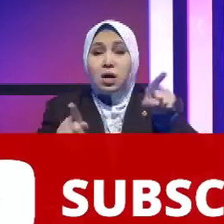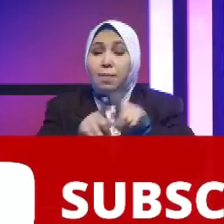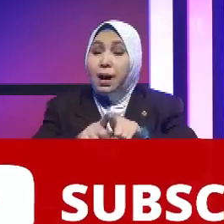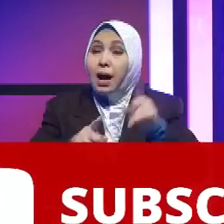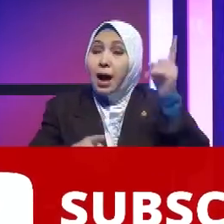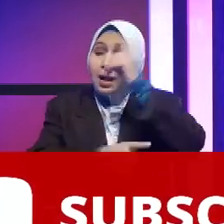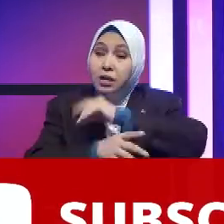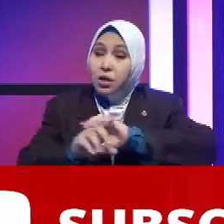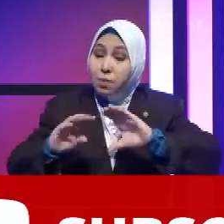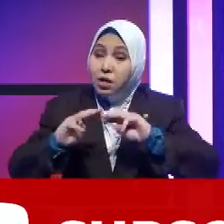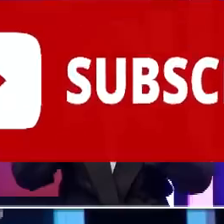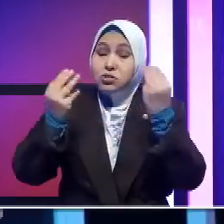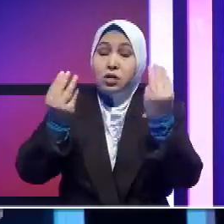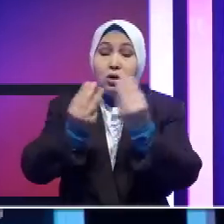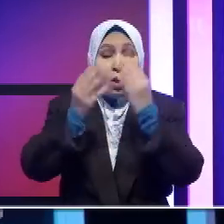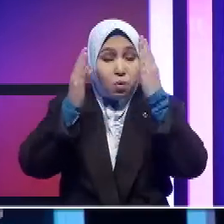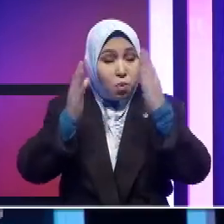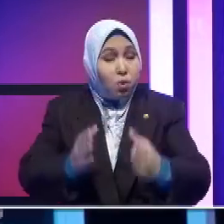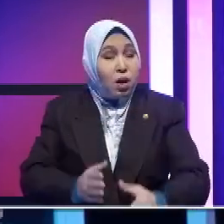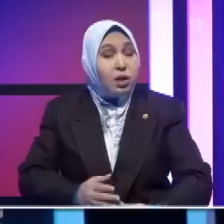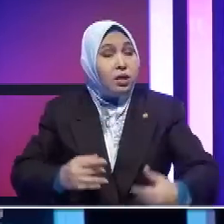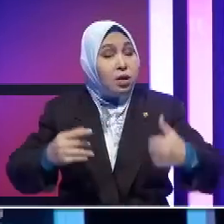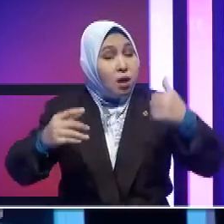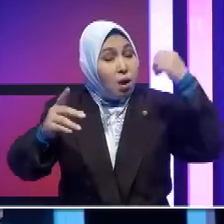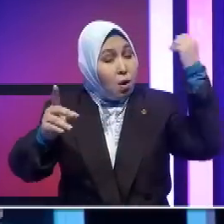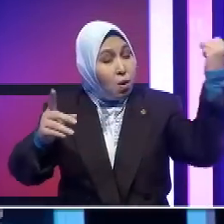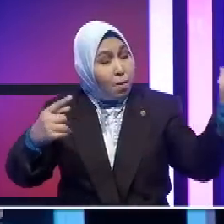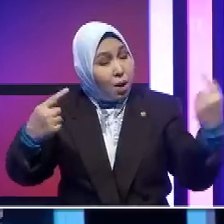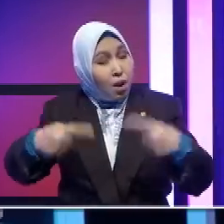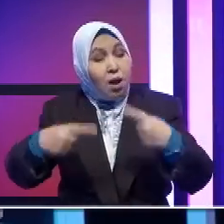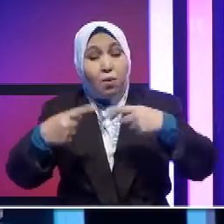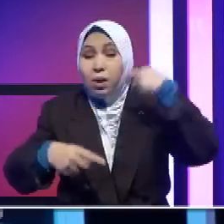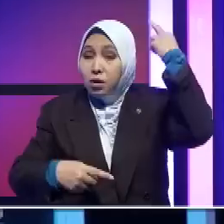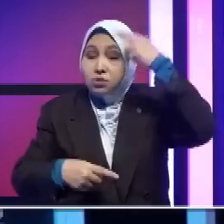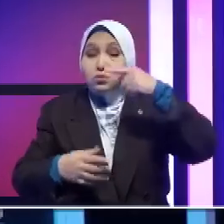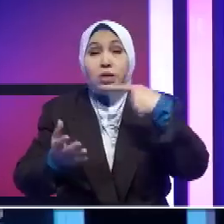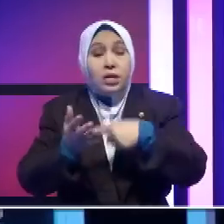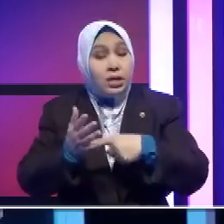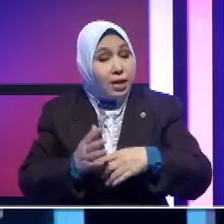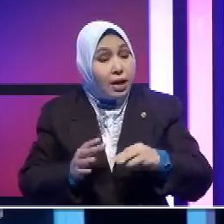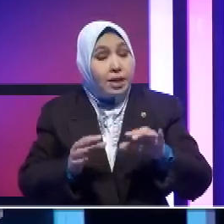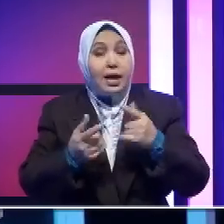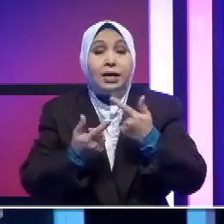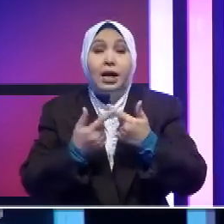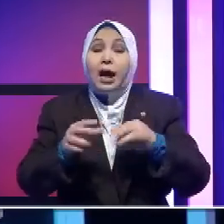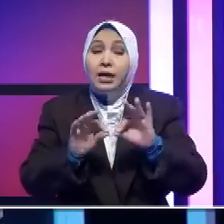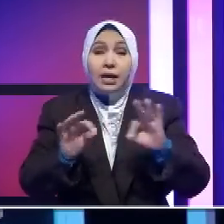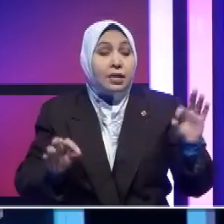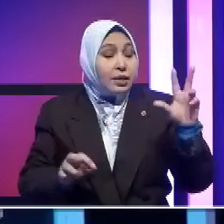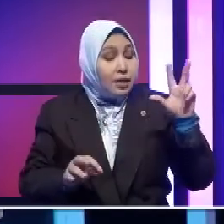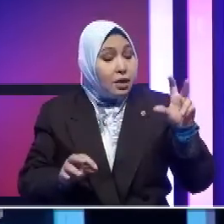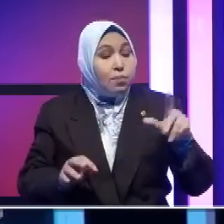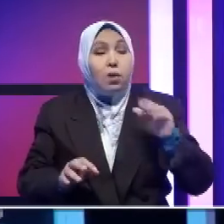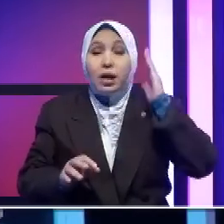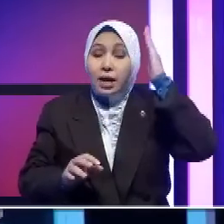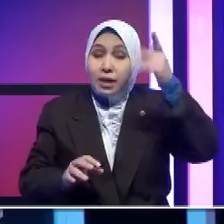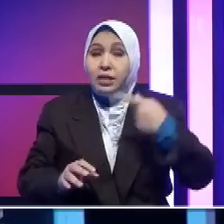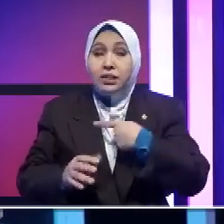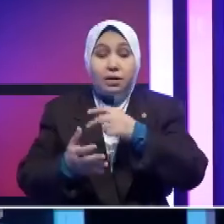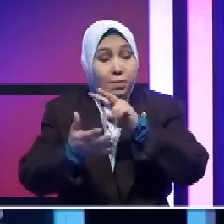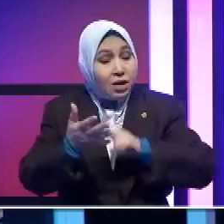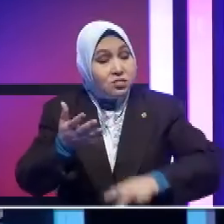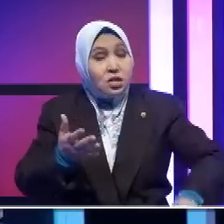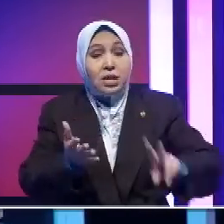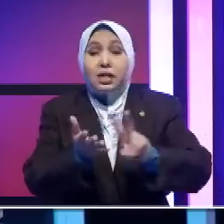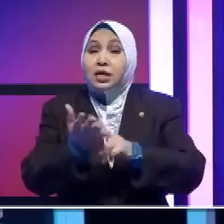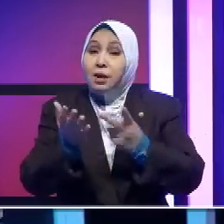kehancuran golongan orang-orang yang menyekutu. Subhanallahul Azim. Inilah petikan daripada ayat yang ke-30 yang akan kita baca dan juga